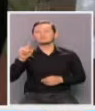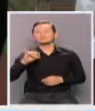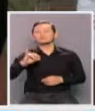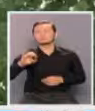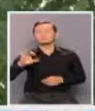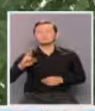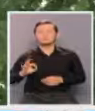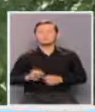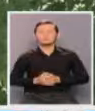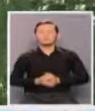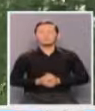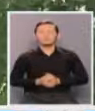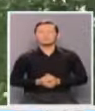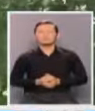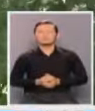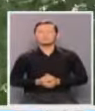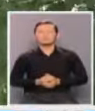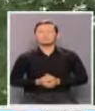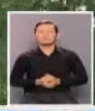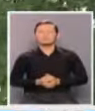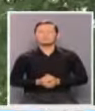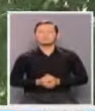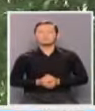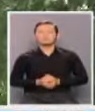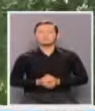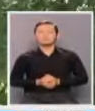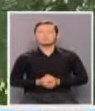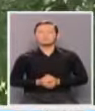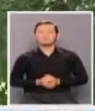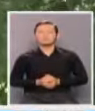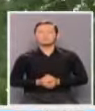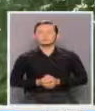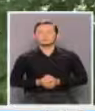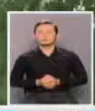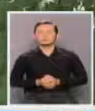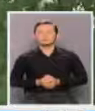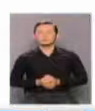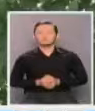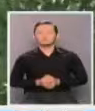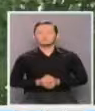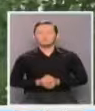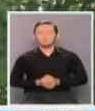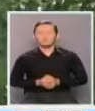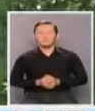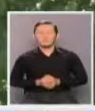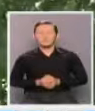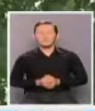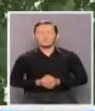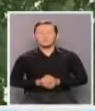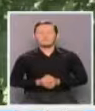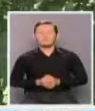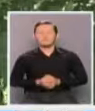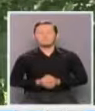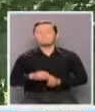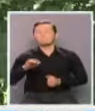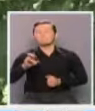ЮНЕСКО. Табылдағамыз жастайынан өнер қуып, бойдағы сурет салу қасиетін.